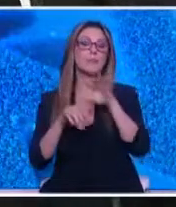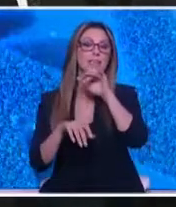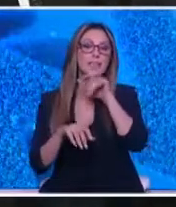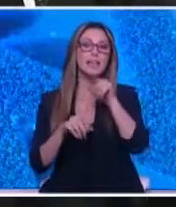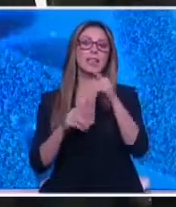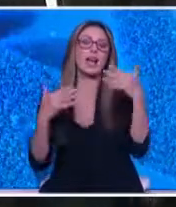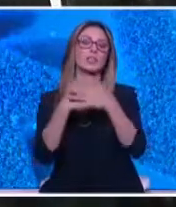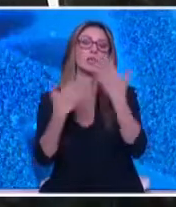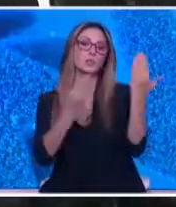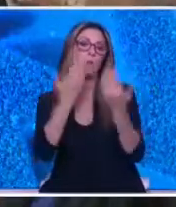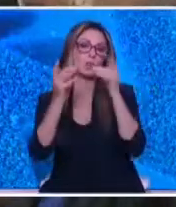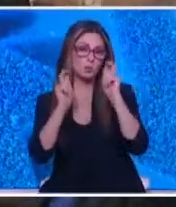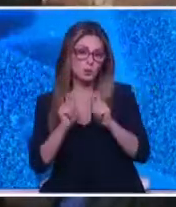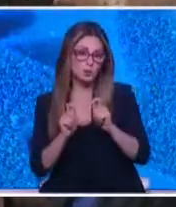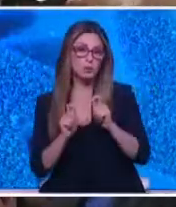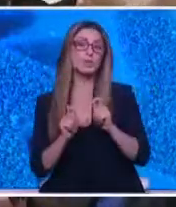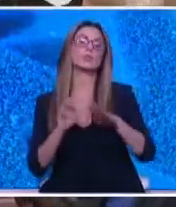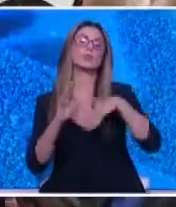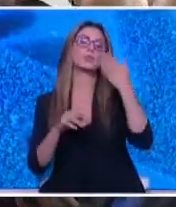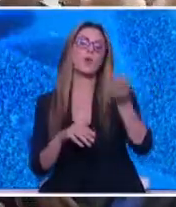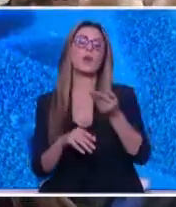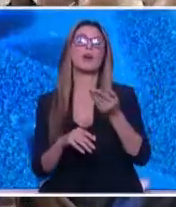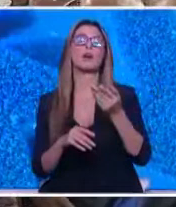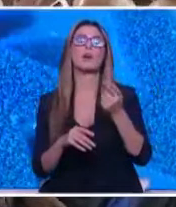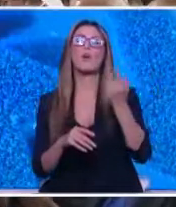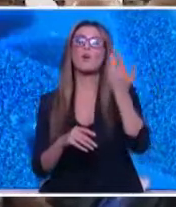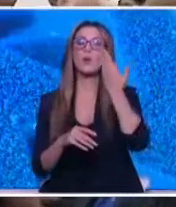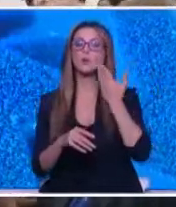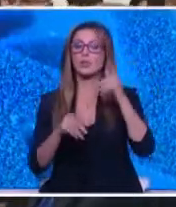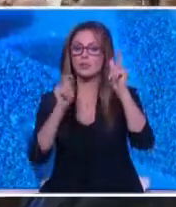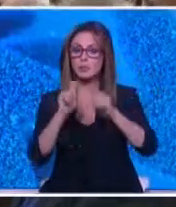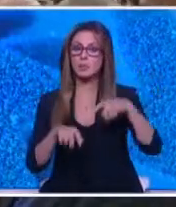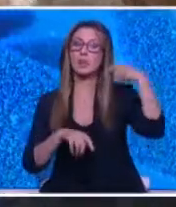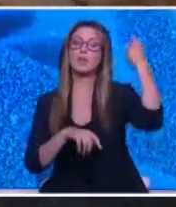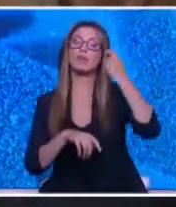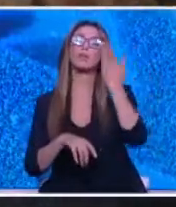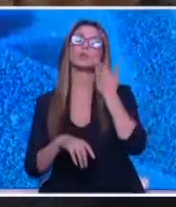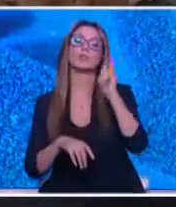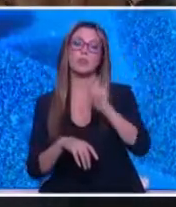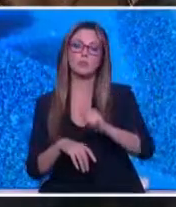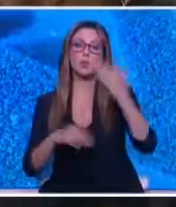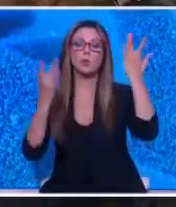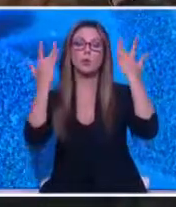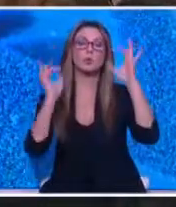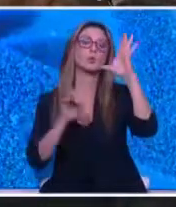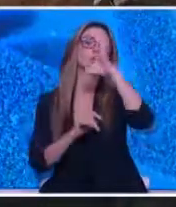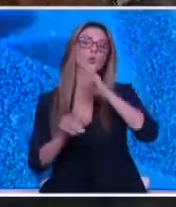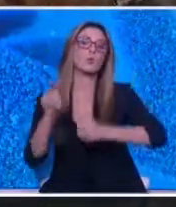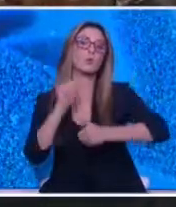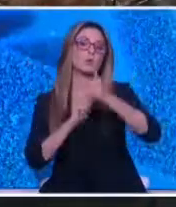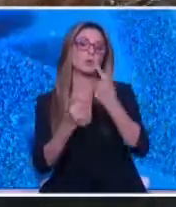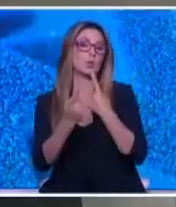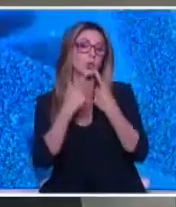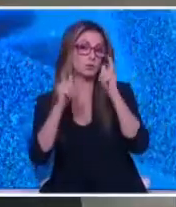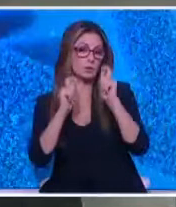olacak. Ardından Gülbank ve İkrar gösterisi, bir film gösterimi, Kültür ve Turizm Bakanı Mehmet Nuri Ersoy'un